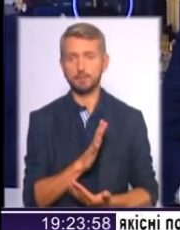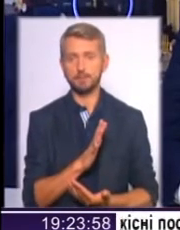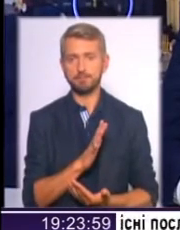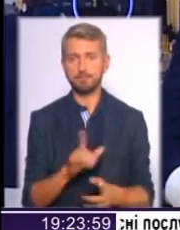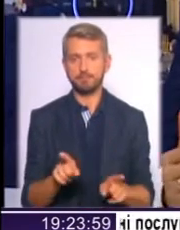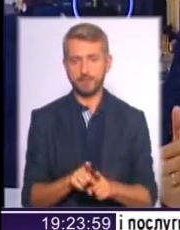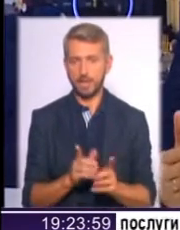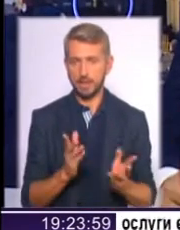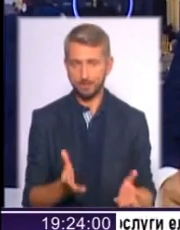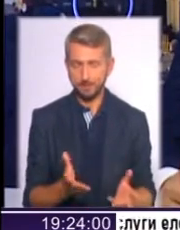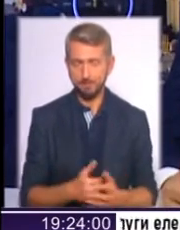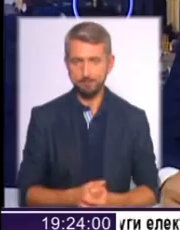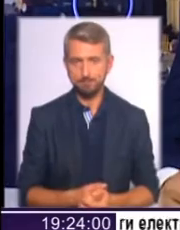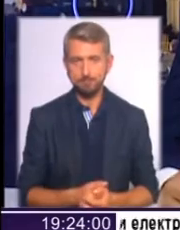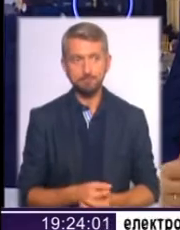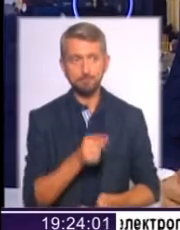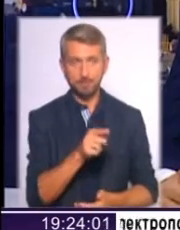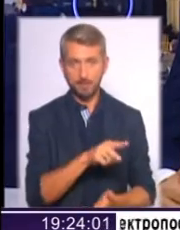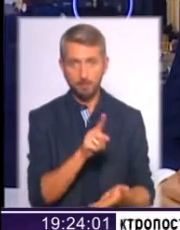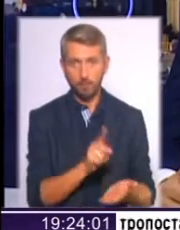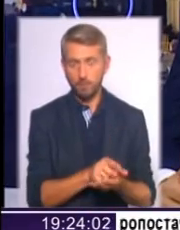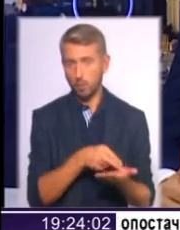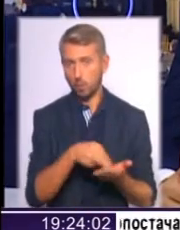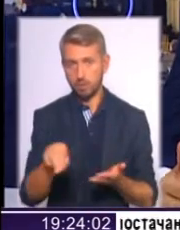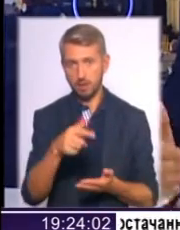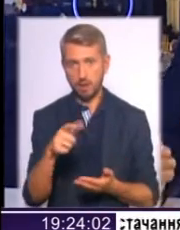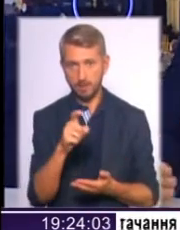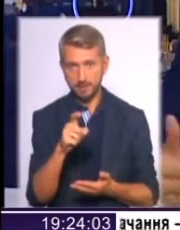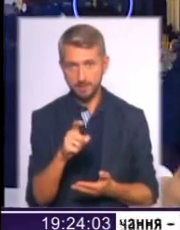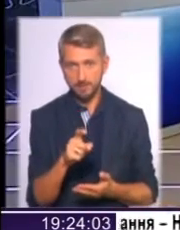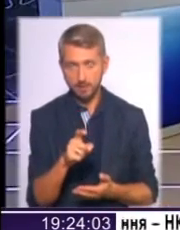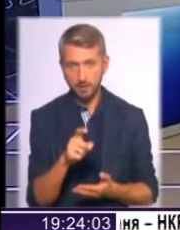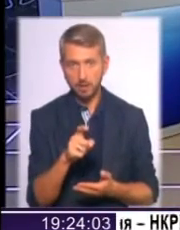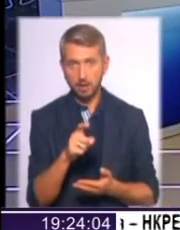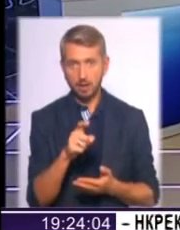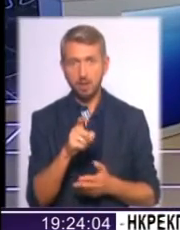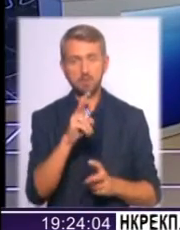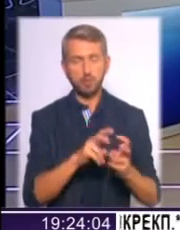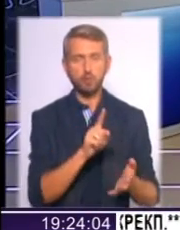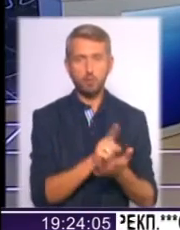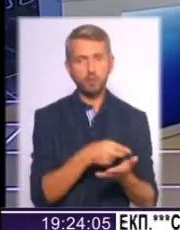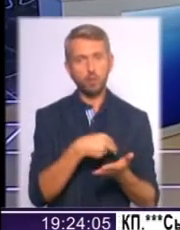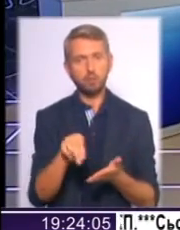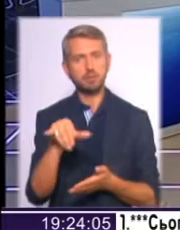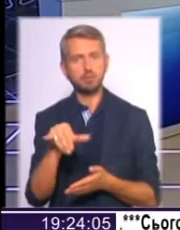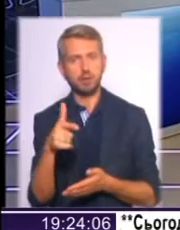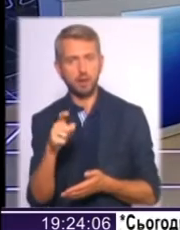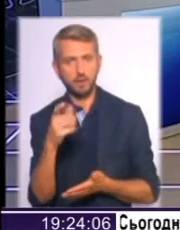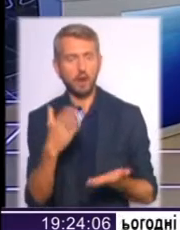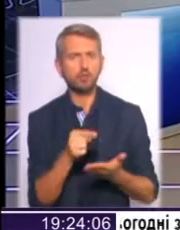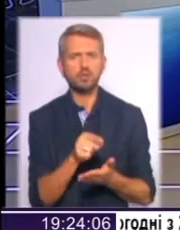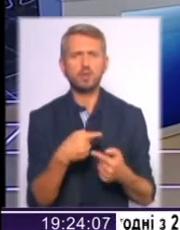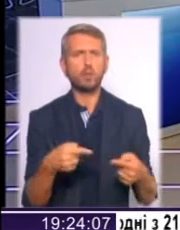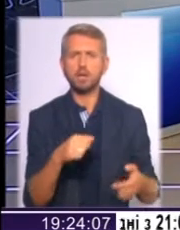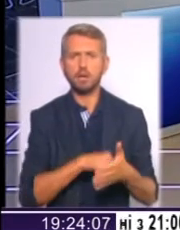наступні. Ти повинен купити газ підприємство повинно купити газ у Нафтогазу. Якщо ти з будь-яких